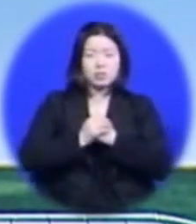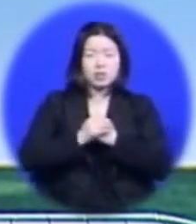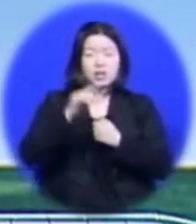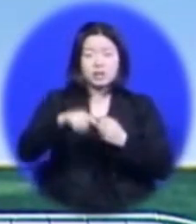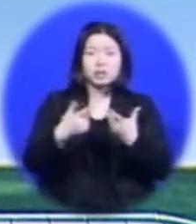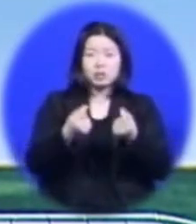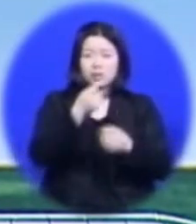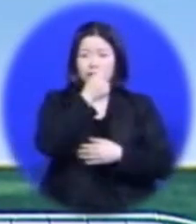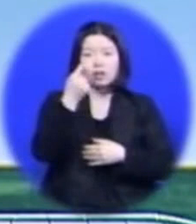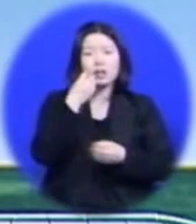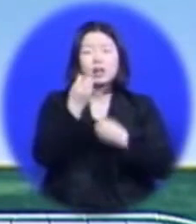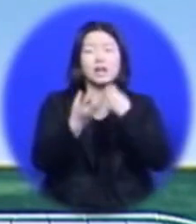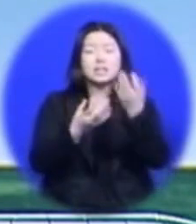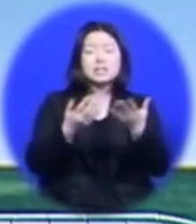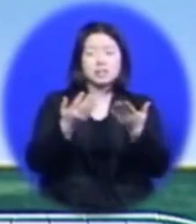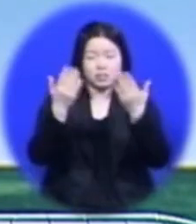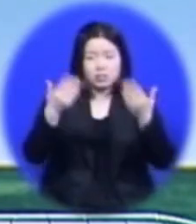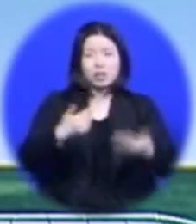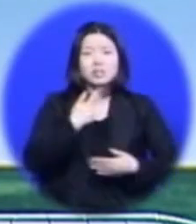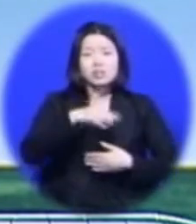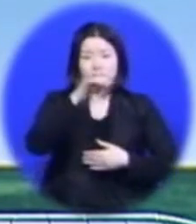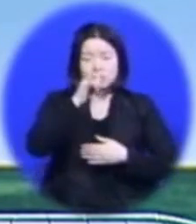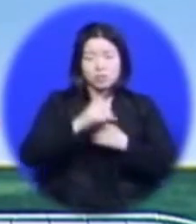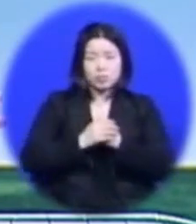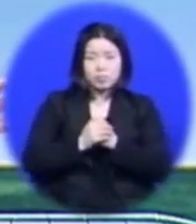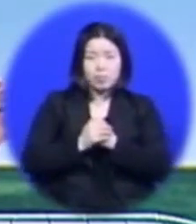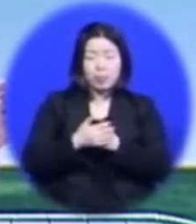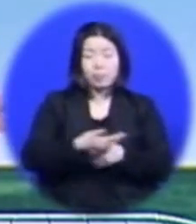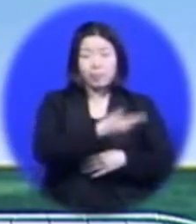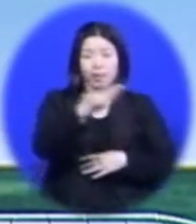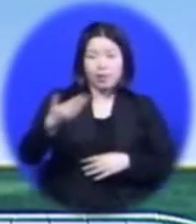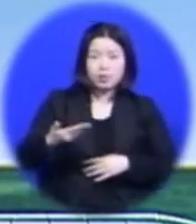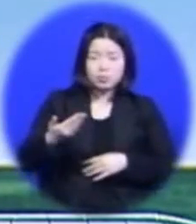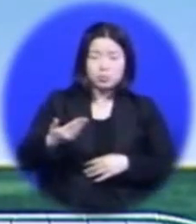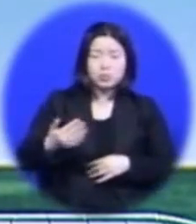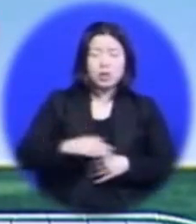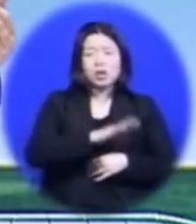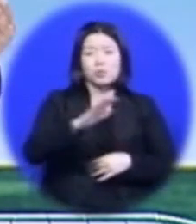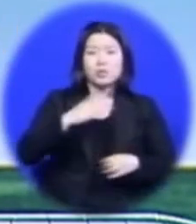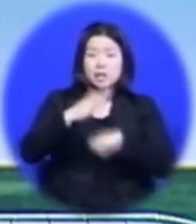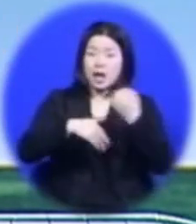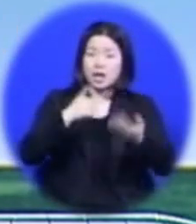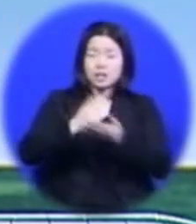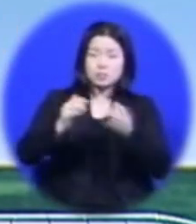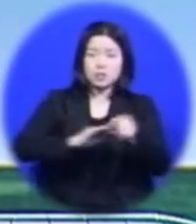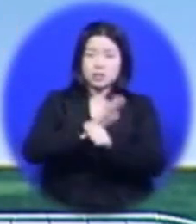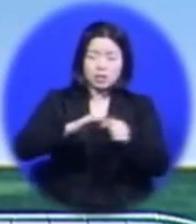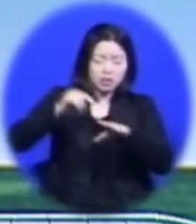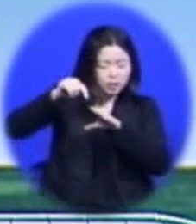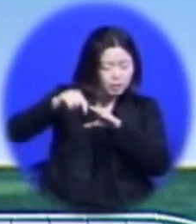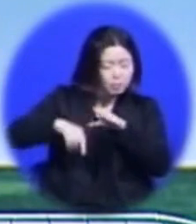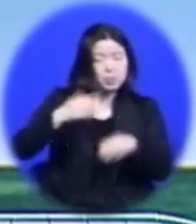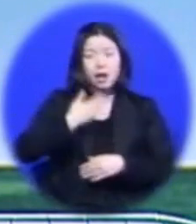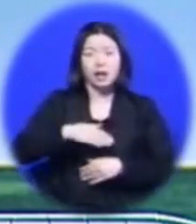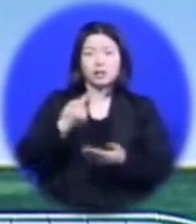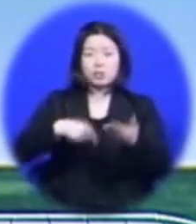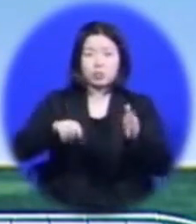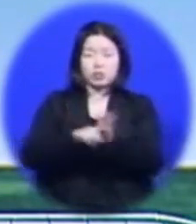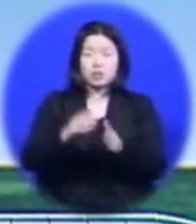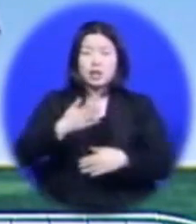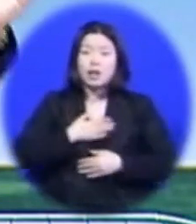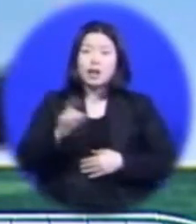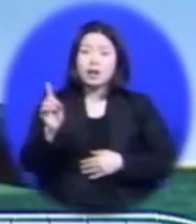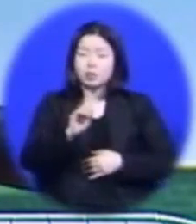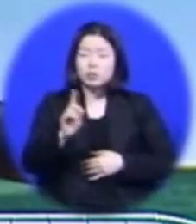그렇게 간증하셨어요. 여러분, 우리가 하나님의 사랑을 깊이 알려면 내가